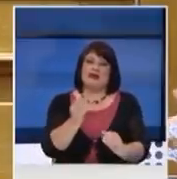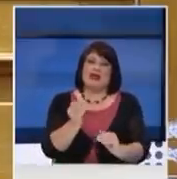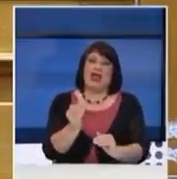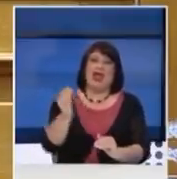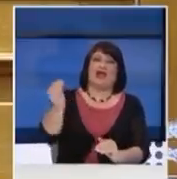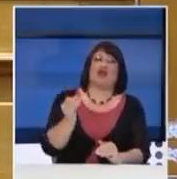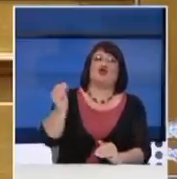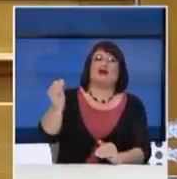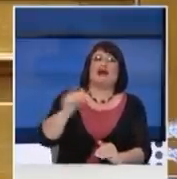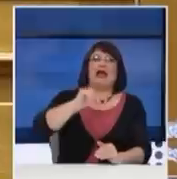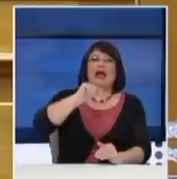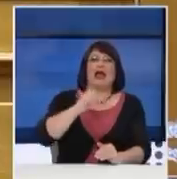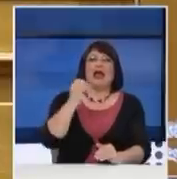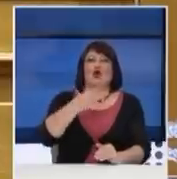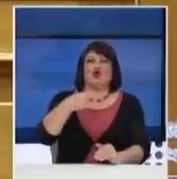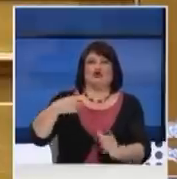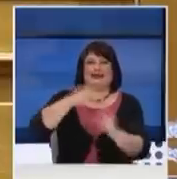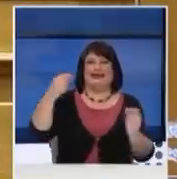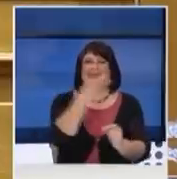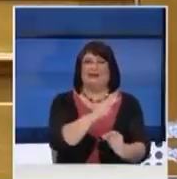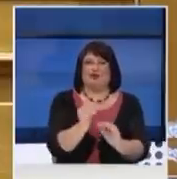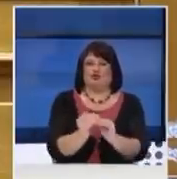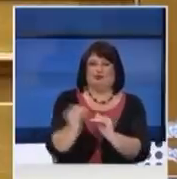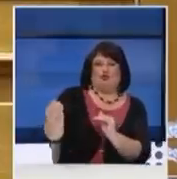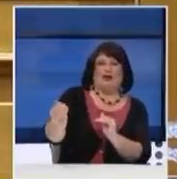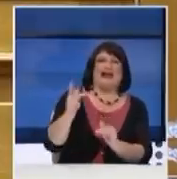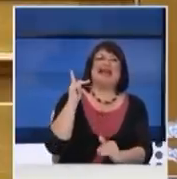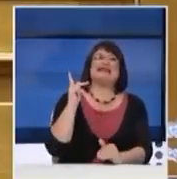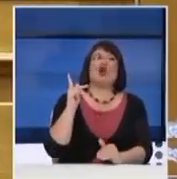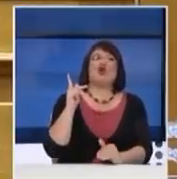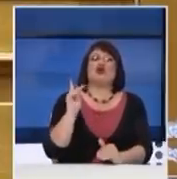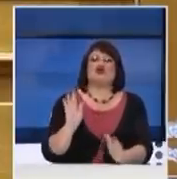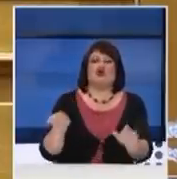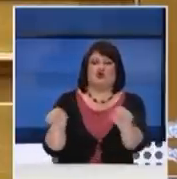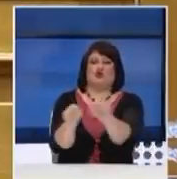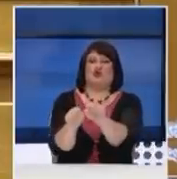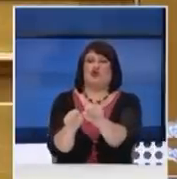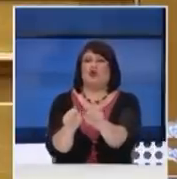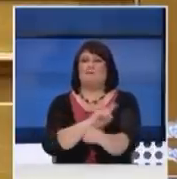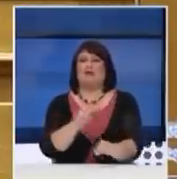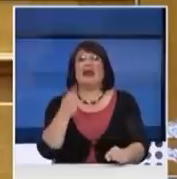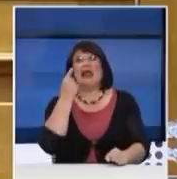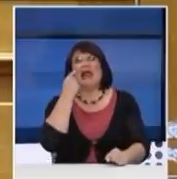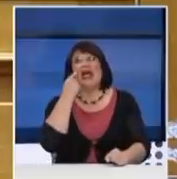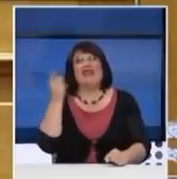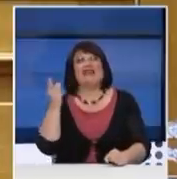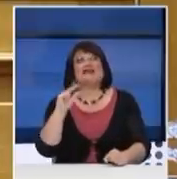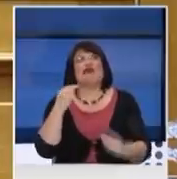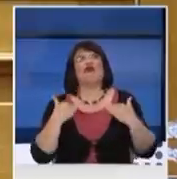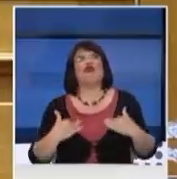ανατολικότερα η ΑΟΣ της Κύπρου για να μην ακουμπάσει το Καστελόριζο. Πάρτε τα πρακτικά της Κυπριακής